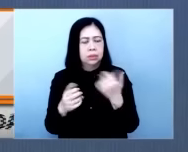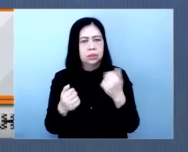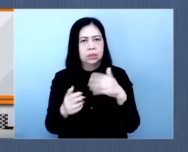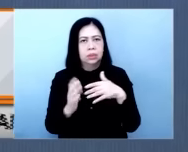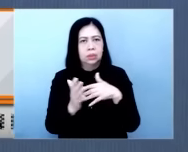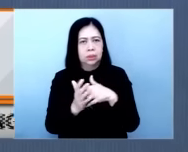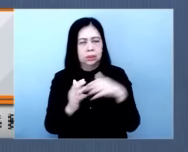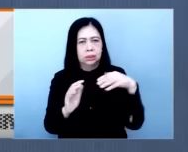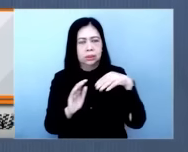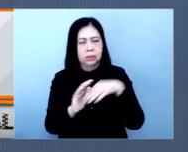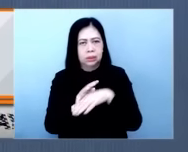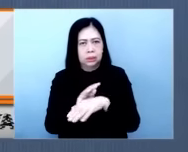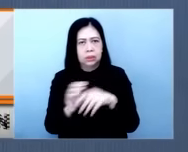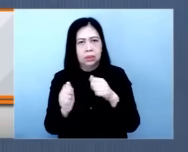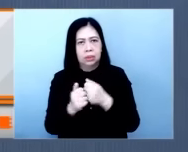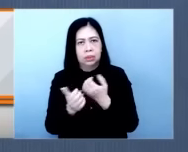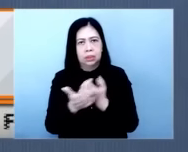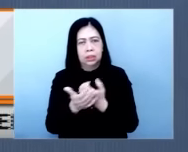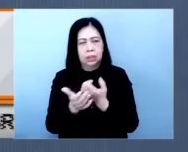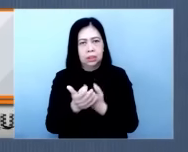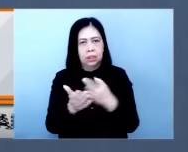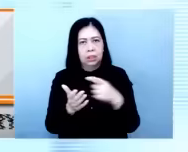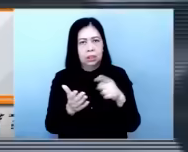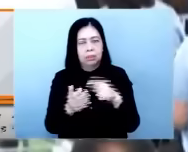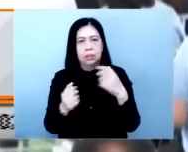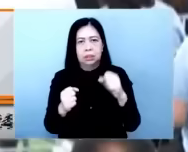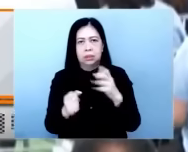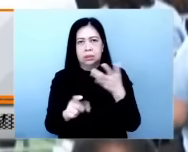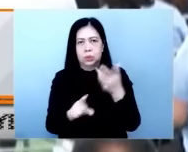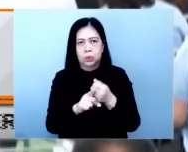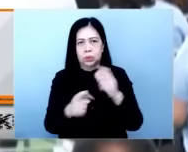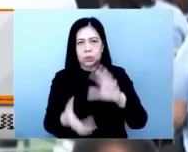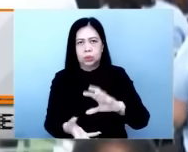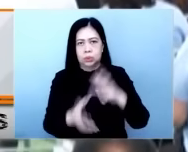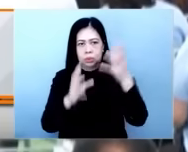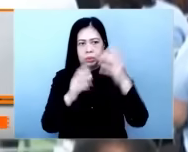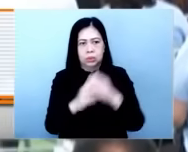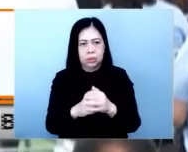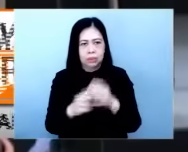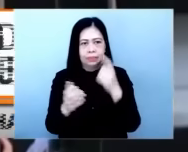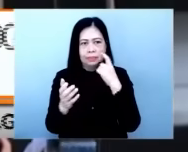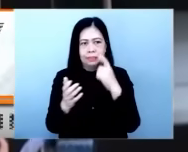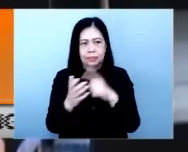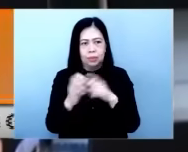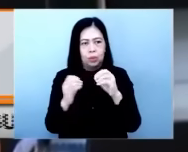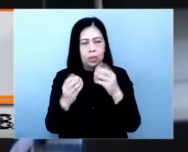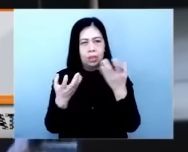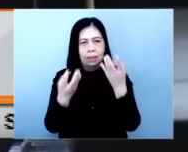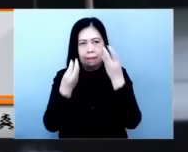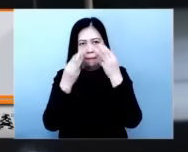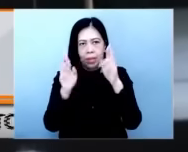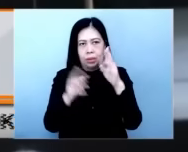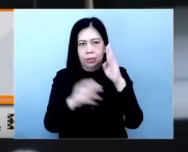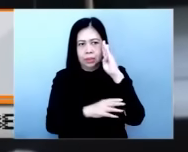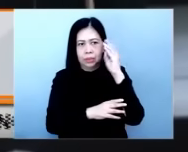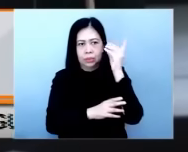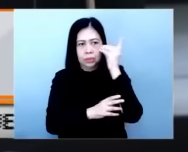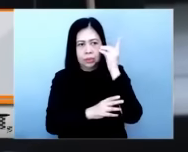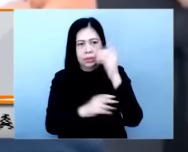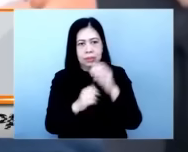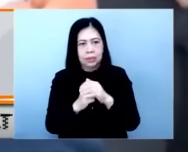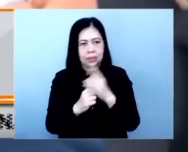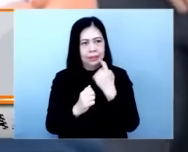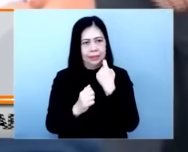activity and can fuel disorder. Kapansin-pansing wala sa event si Davao City Mayor Baste Duterte. Nakamakailan